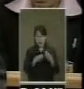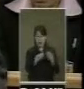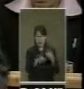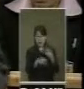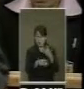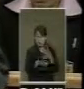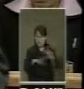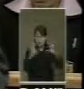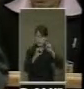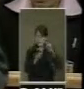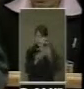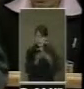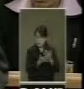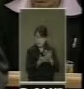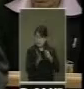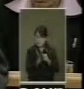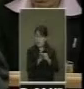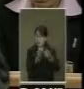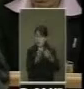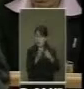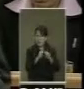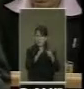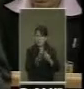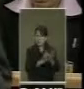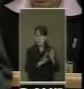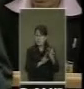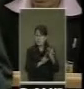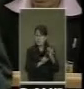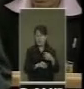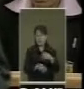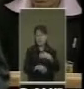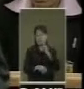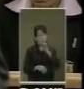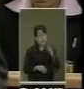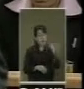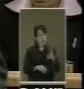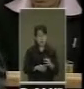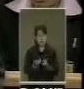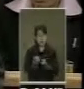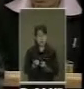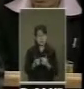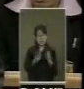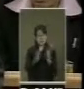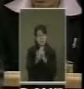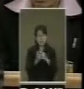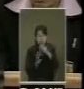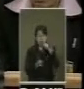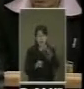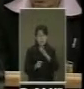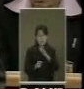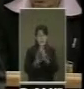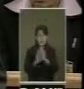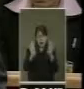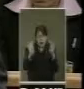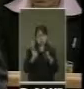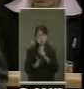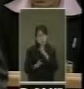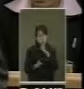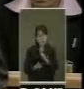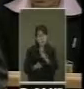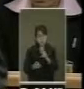จะใช้ในการแก้ปัญหาแต่วันที่ผมกราบเรียนแล้วว่าสังคมเราเนี่ยถ้าเราไม่พูดความจริงเราบิด